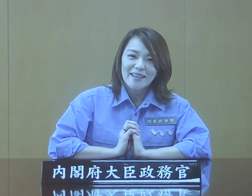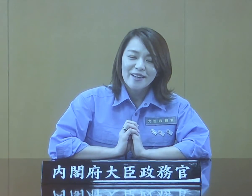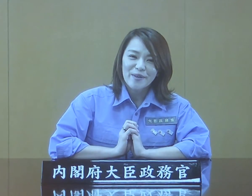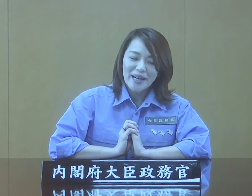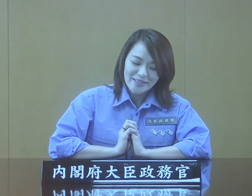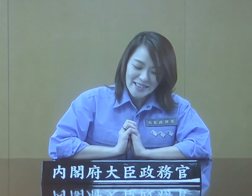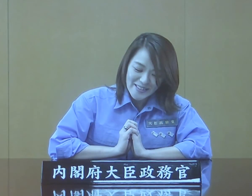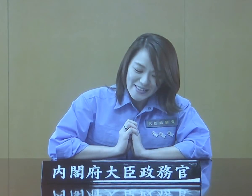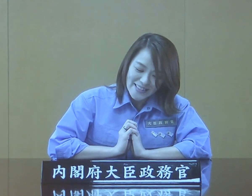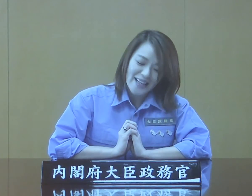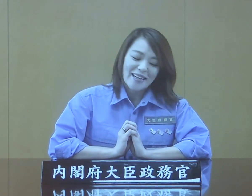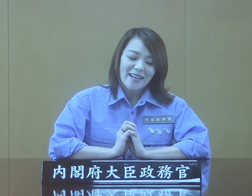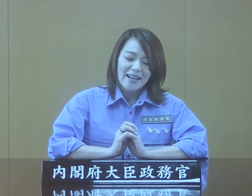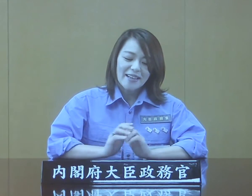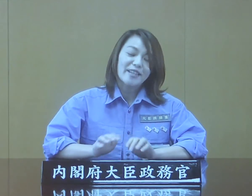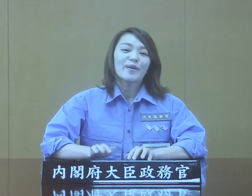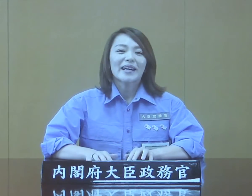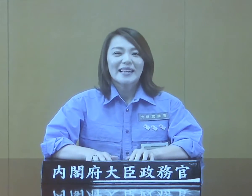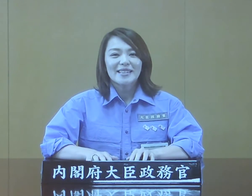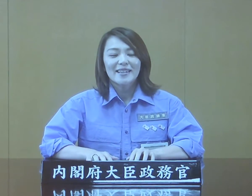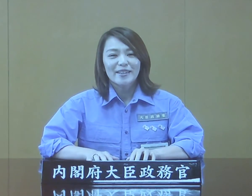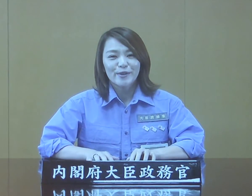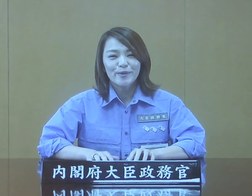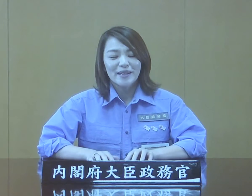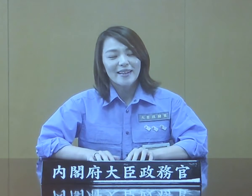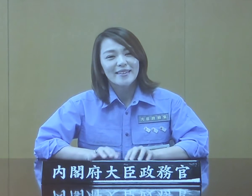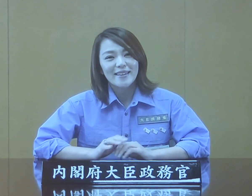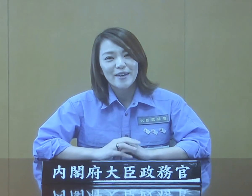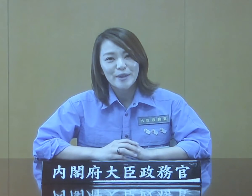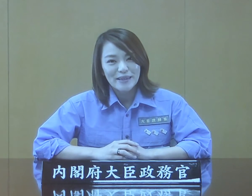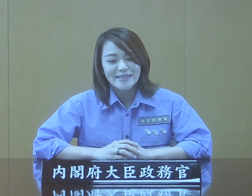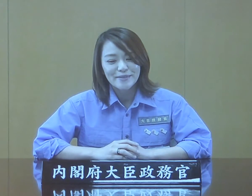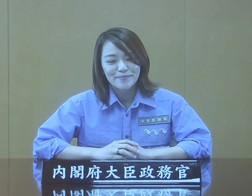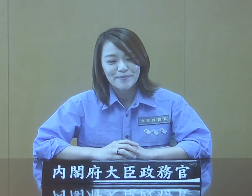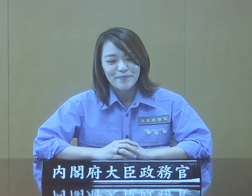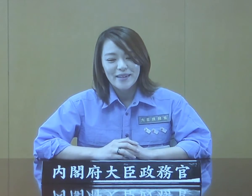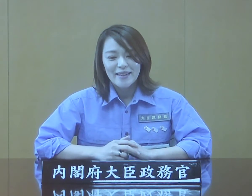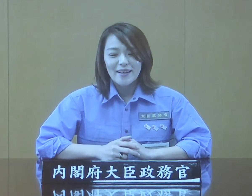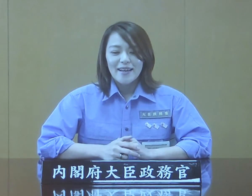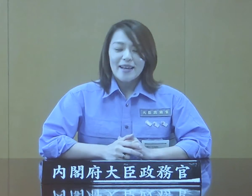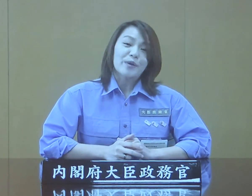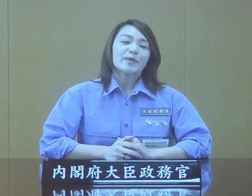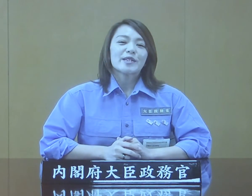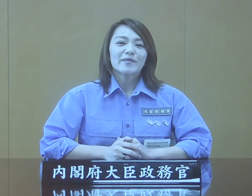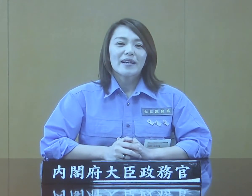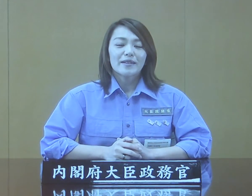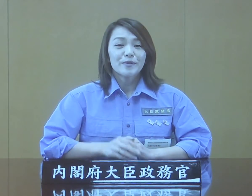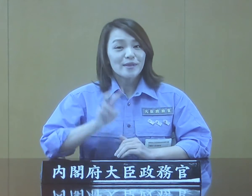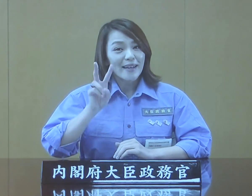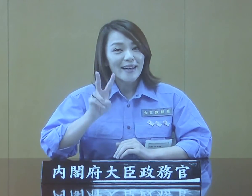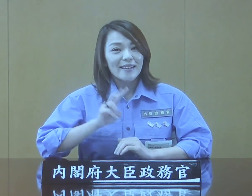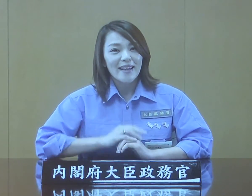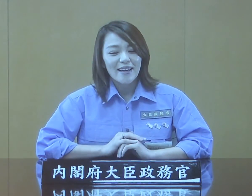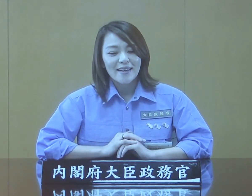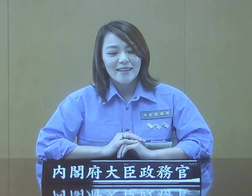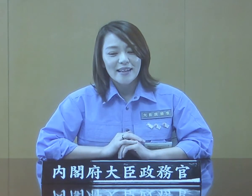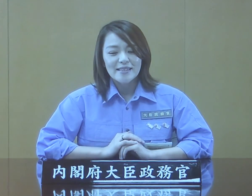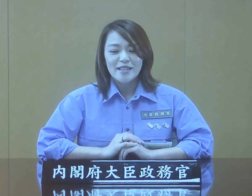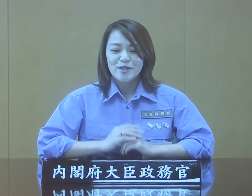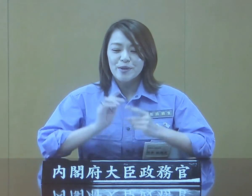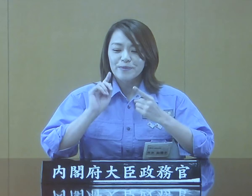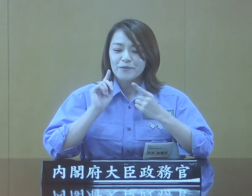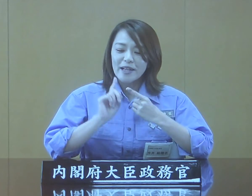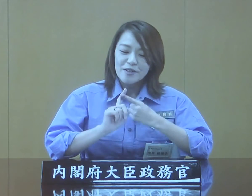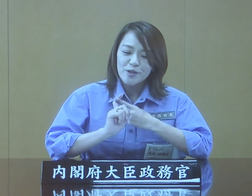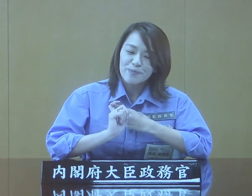、白熱した議論がなされたと伺っております。今年は2日間でセ